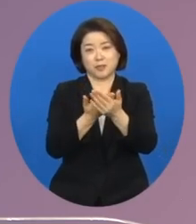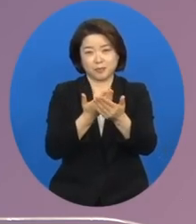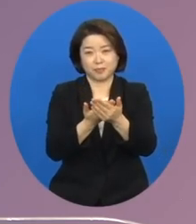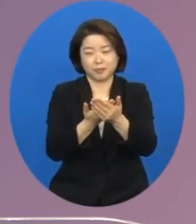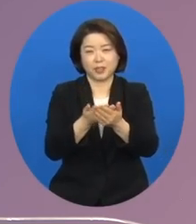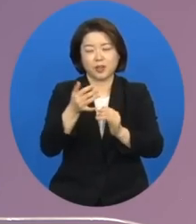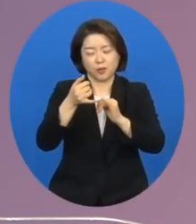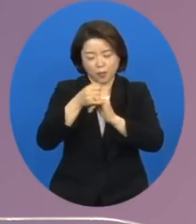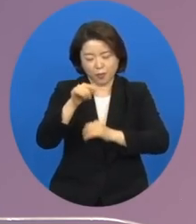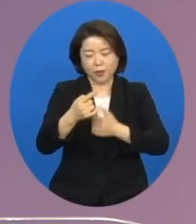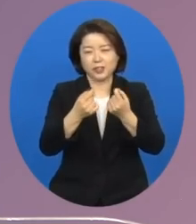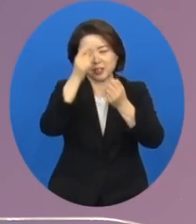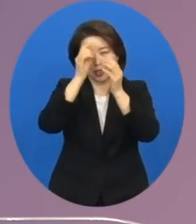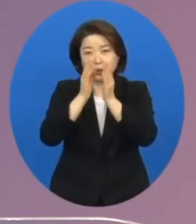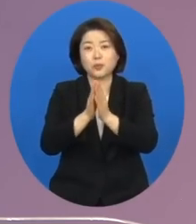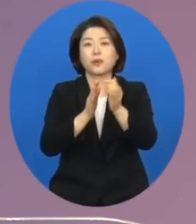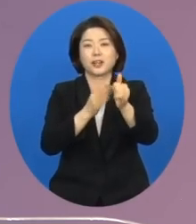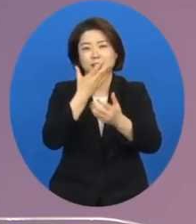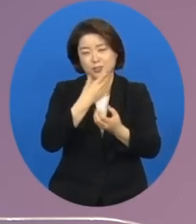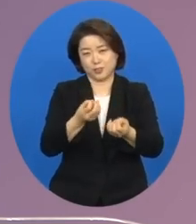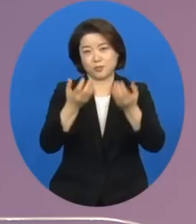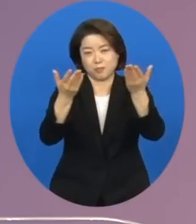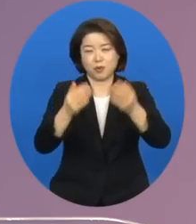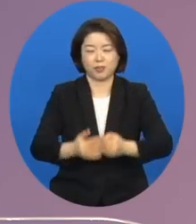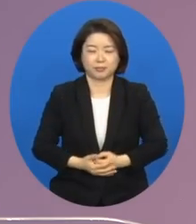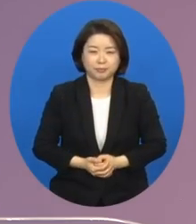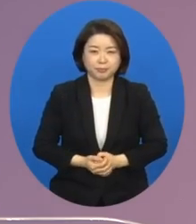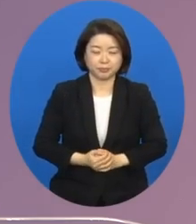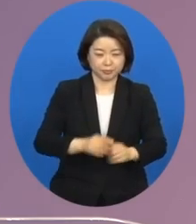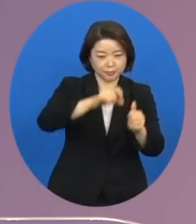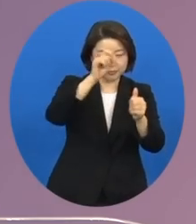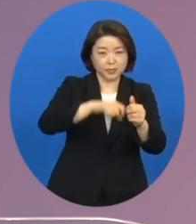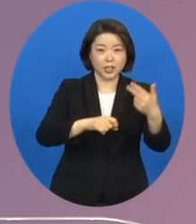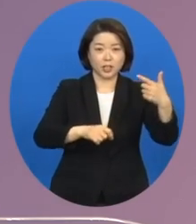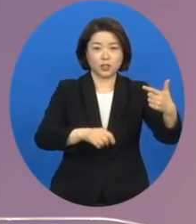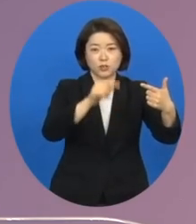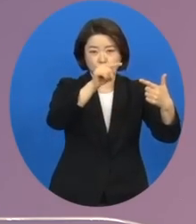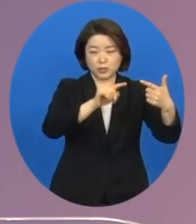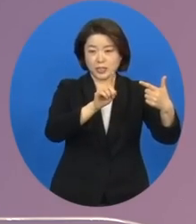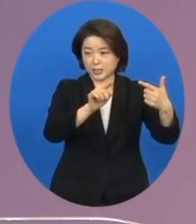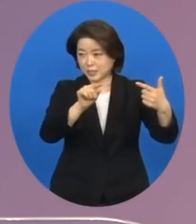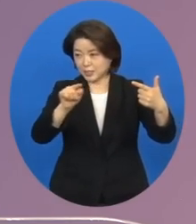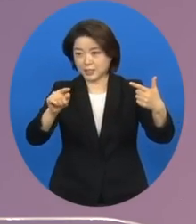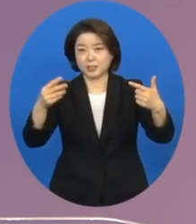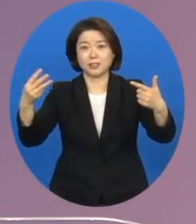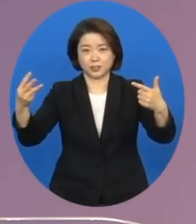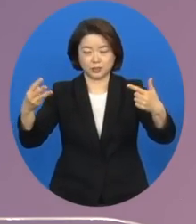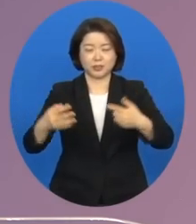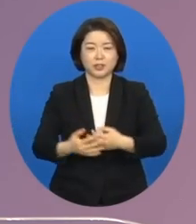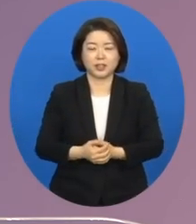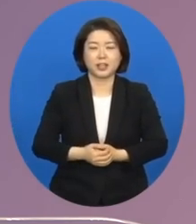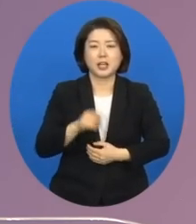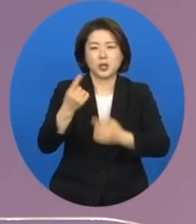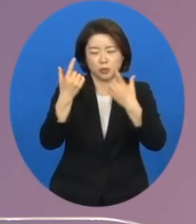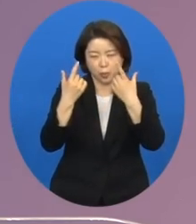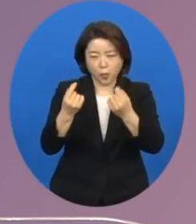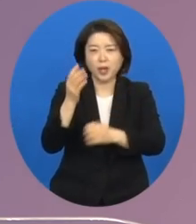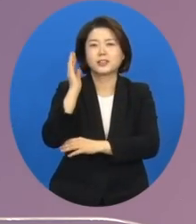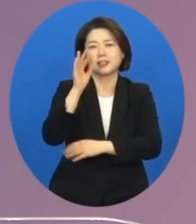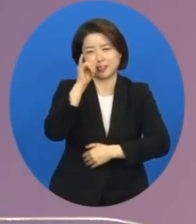그렇게 기도하시기를 축복합니다 히브리서 6장 1절에서 3절에 이와 똑같은 이야기가 있어요